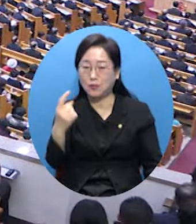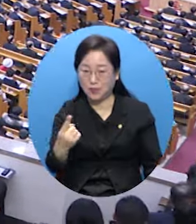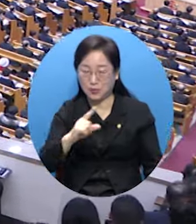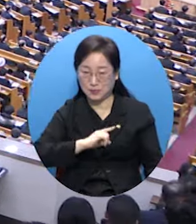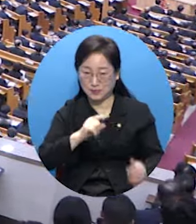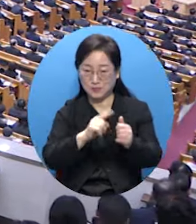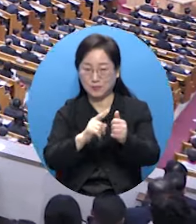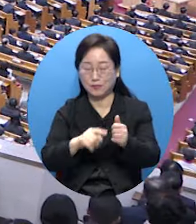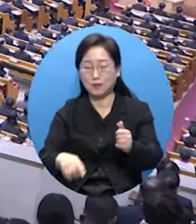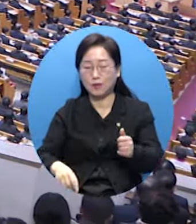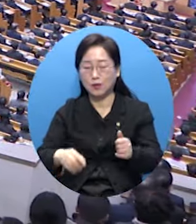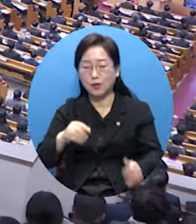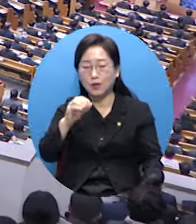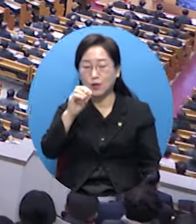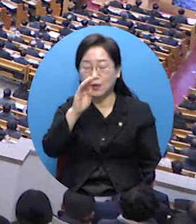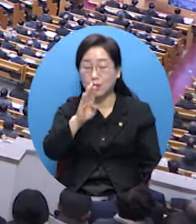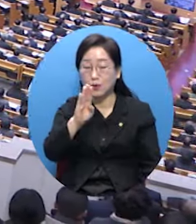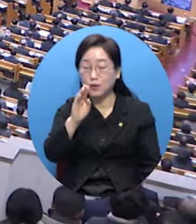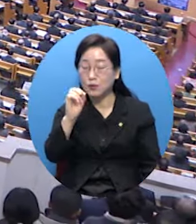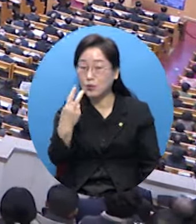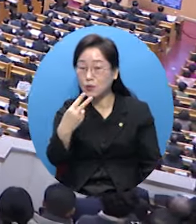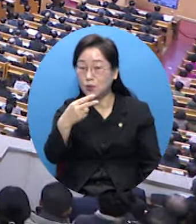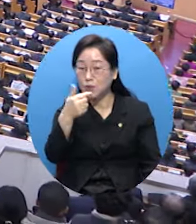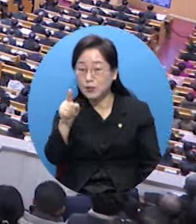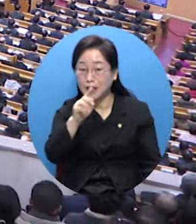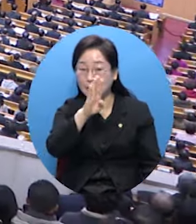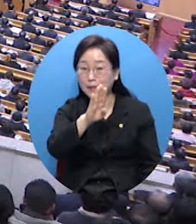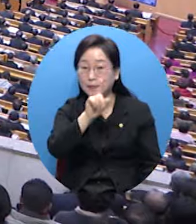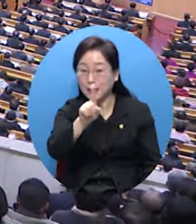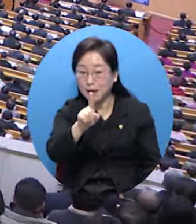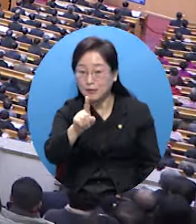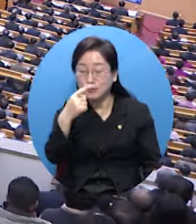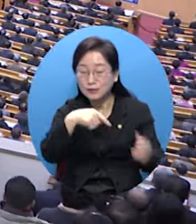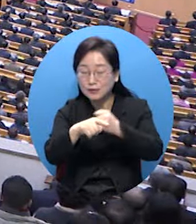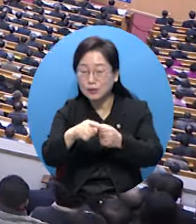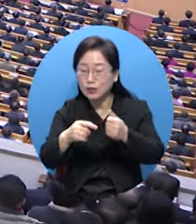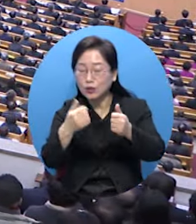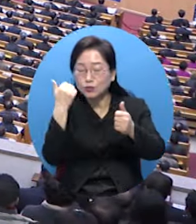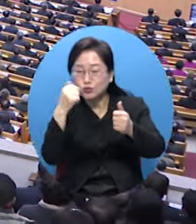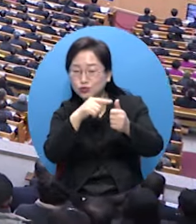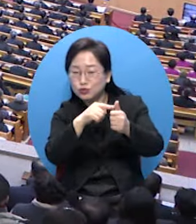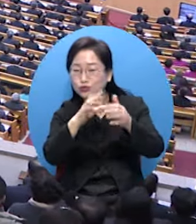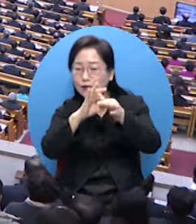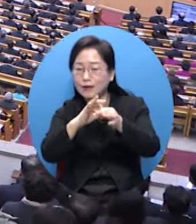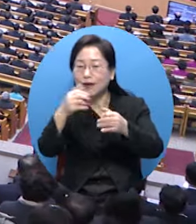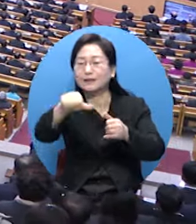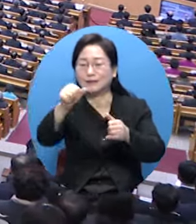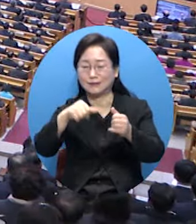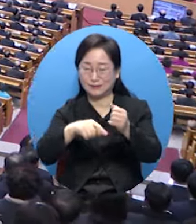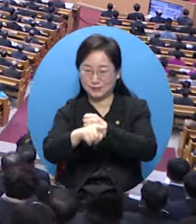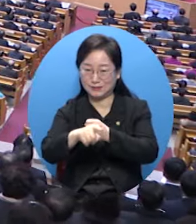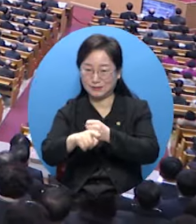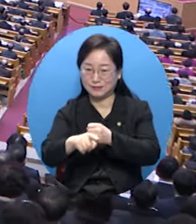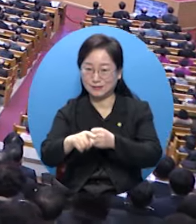바요나 시몬 할 때 요나의 아들 바요나 시몬. 바디메오는 디메오 아들